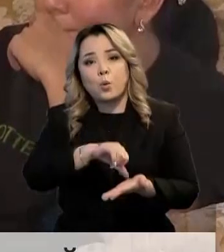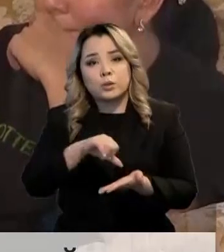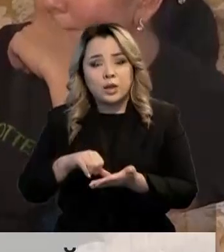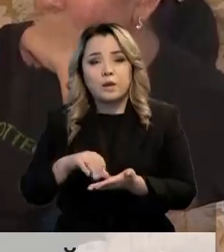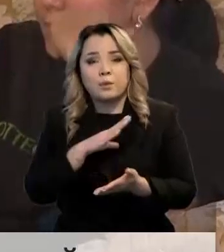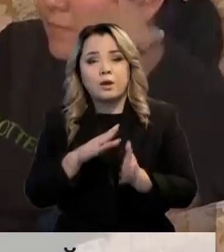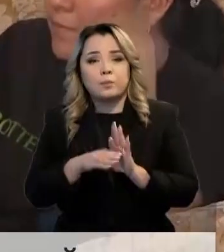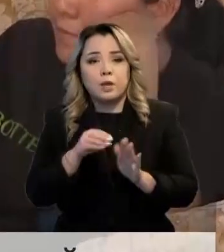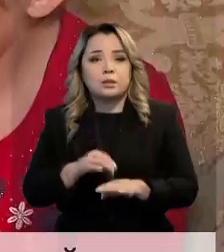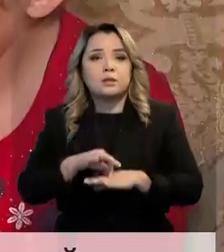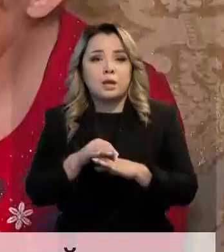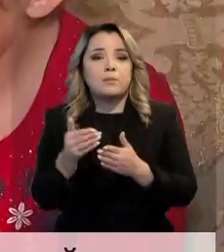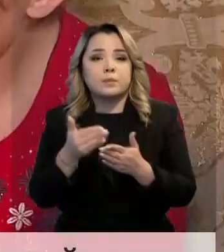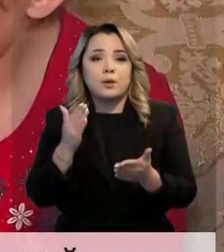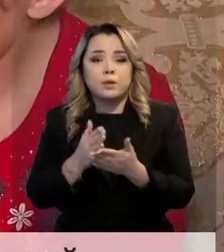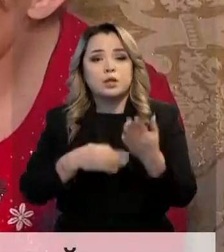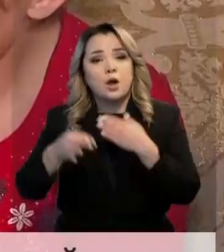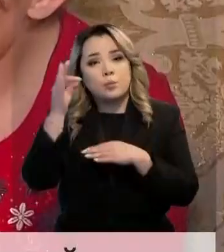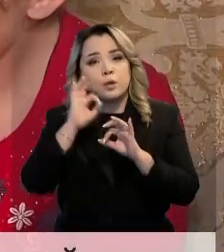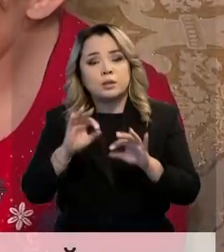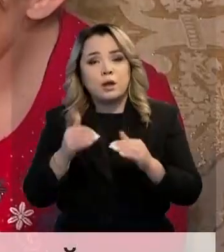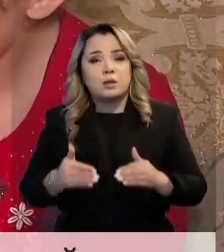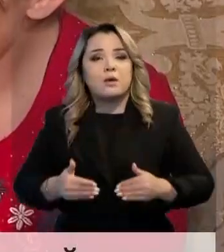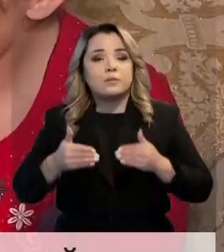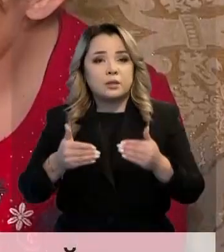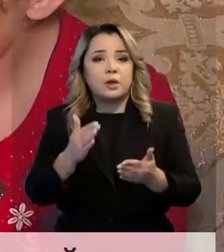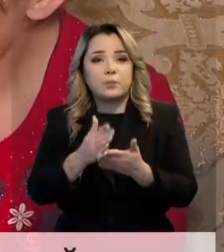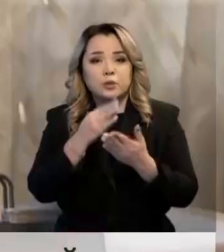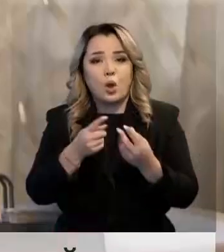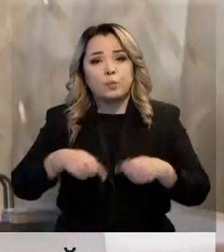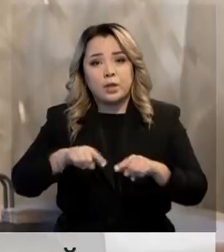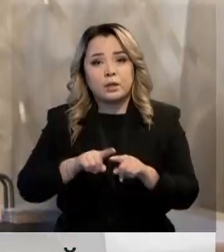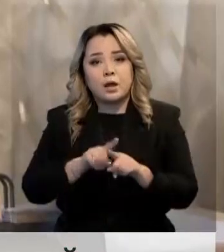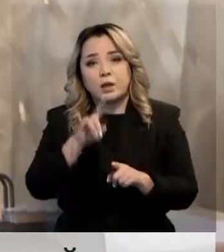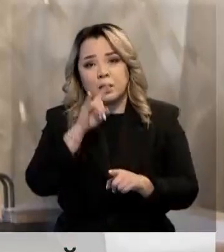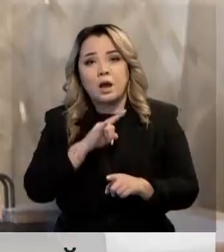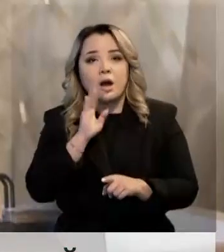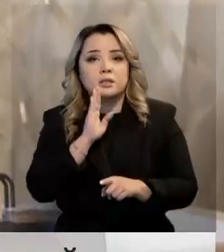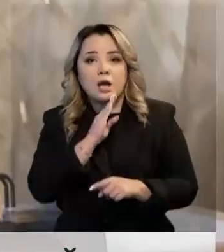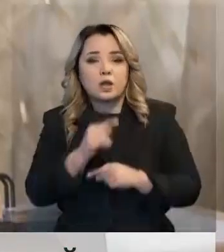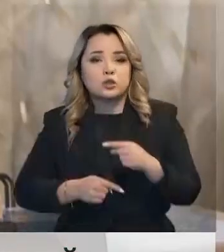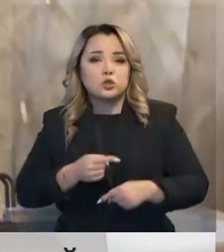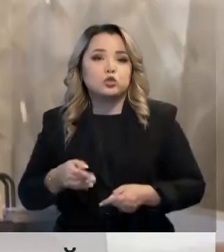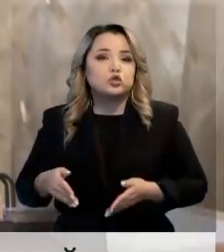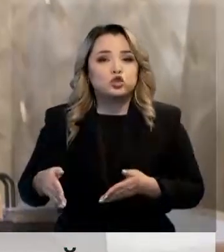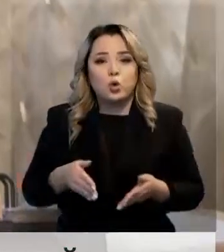своей предвыборной программе. Напомню, ее выдвинули от общественного объединения «Казах Аналары» Дастурге Жол.